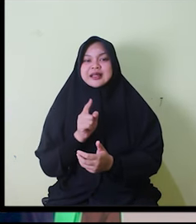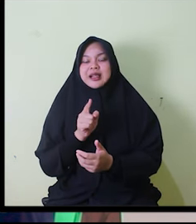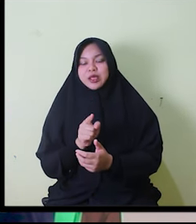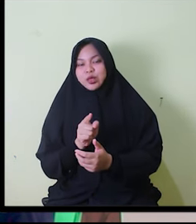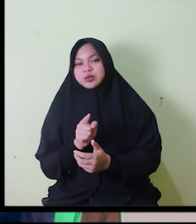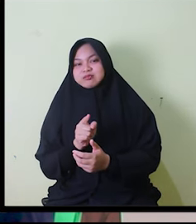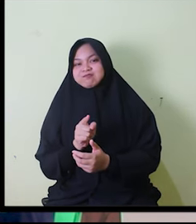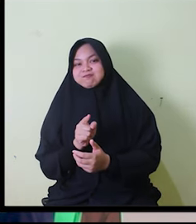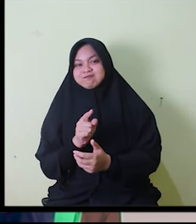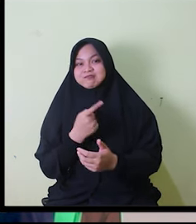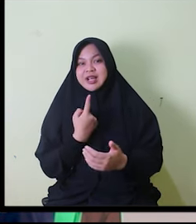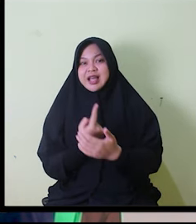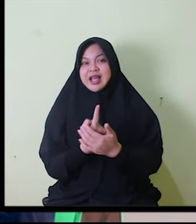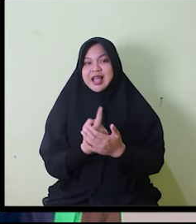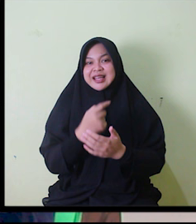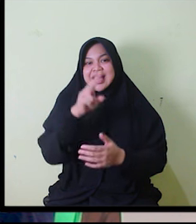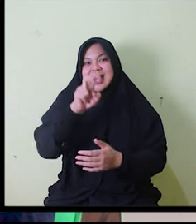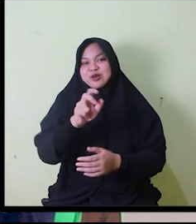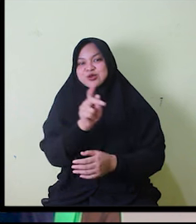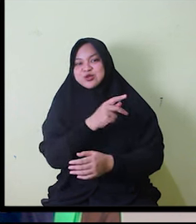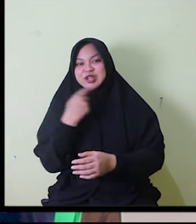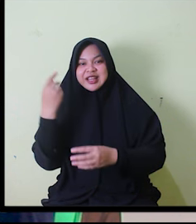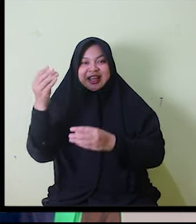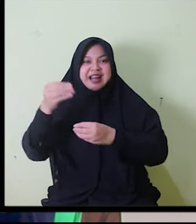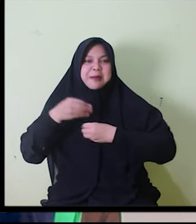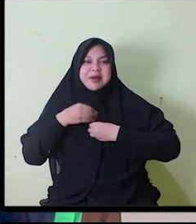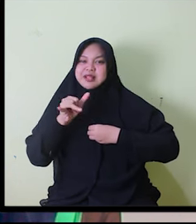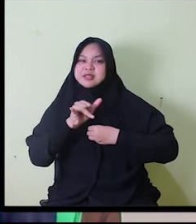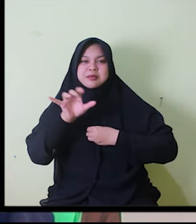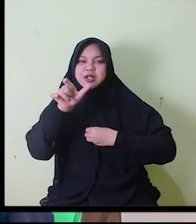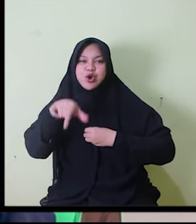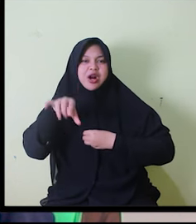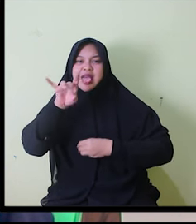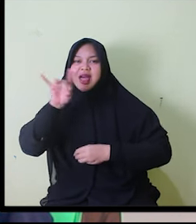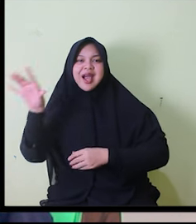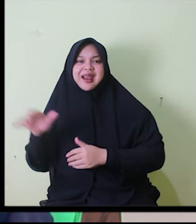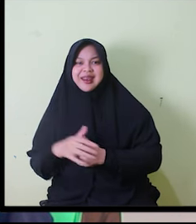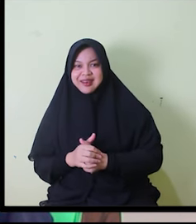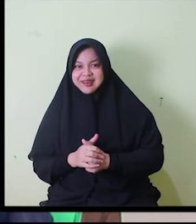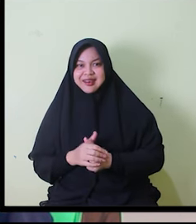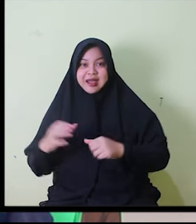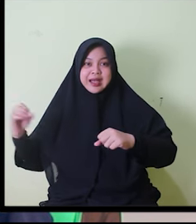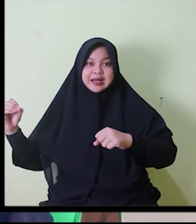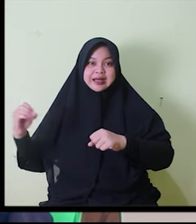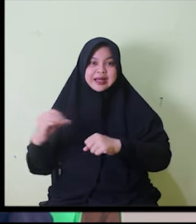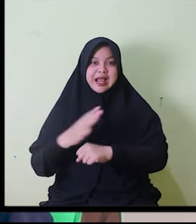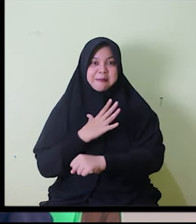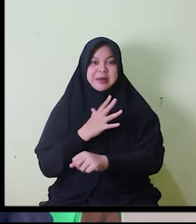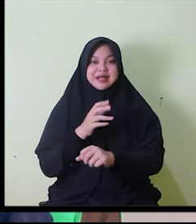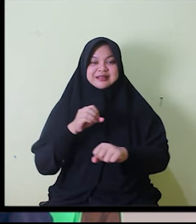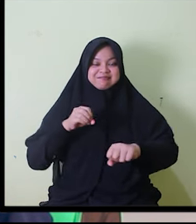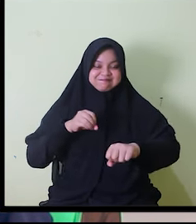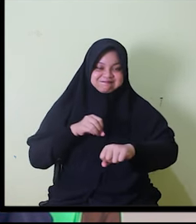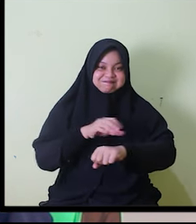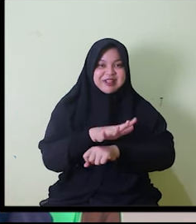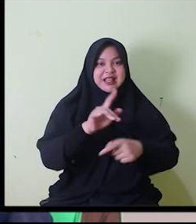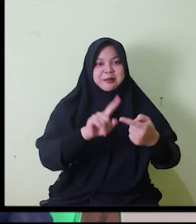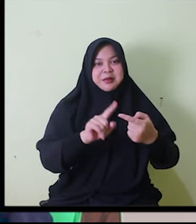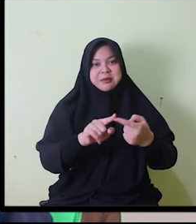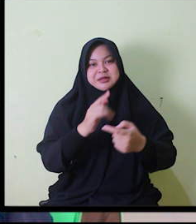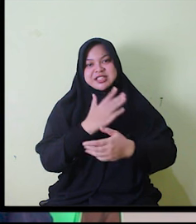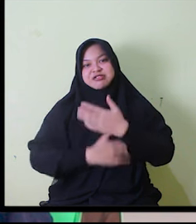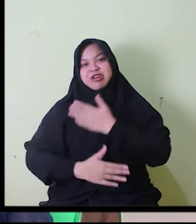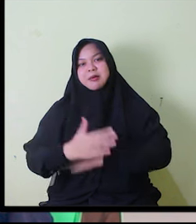hak-hak yang harus kita dapatkan seperti yang lainnya I nah dampaknya Mbak Lulu kepada teman-teman di fabel khususnya